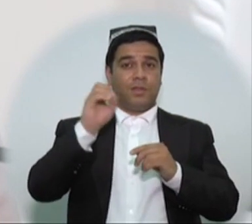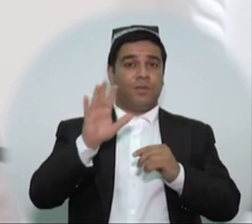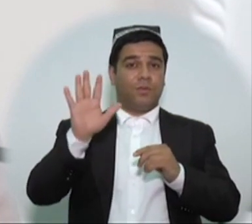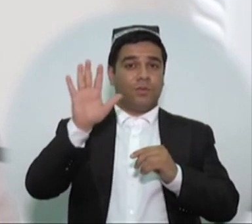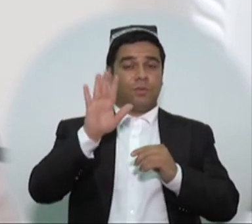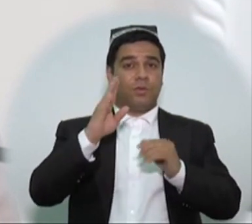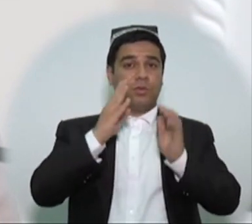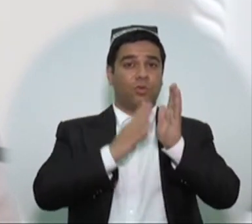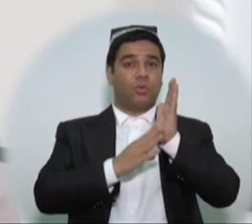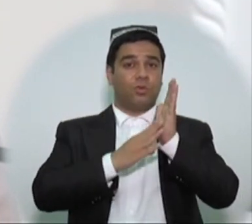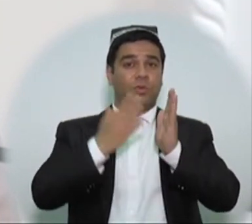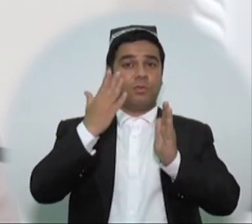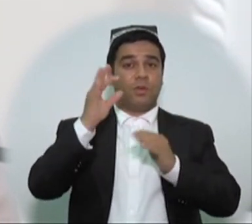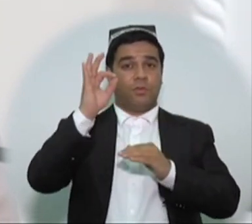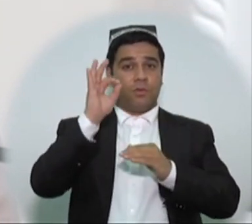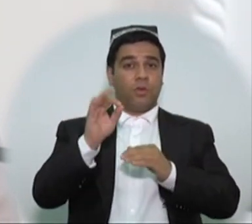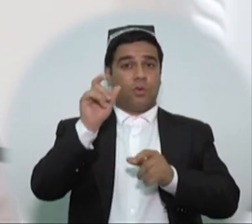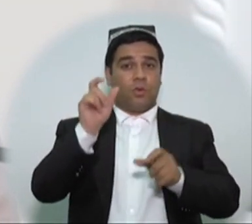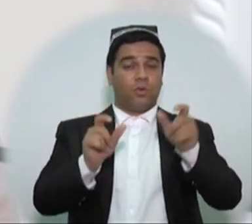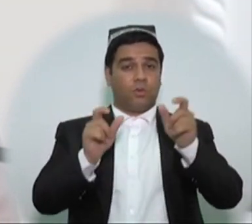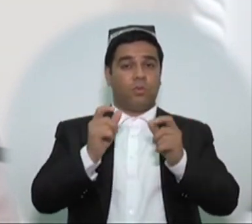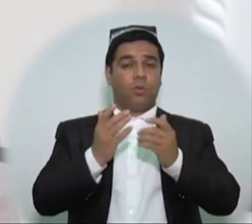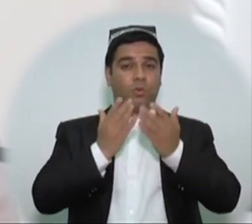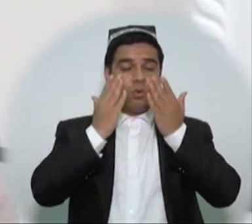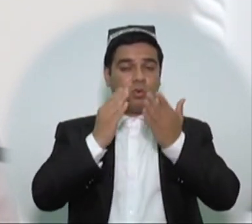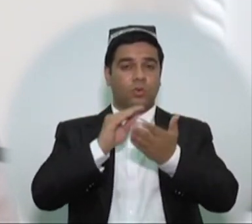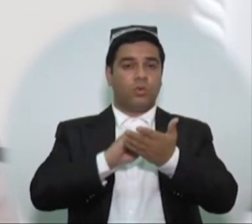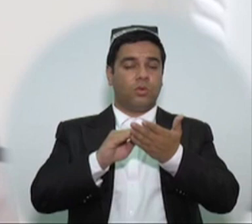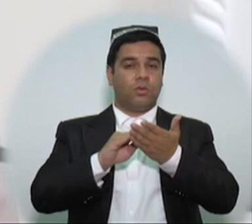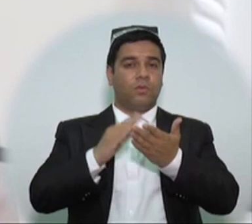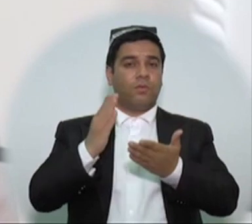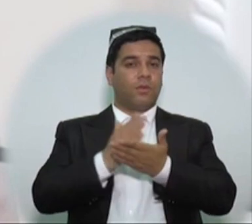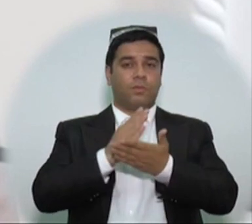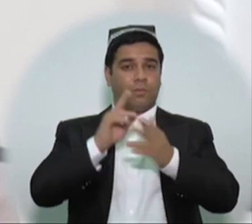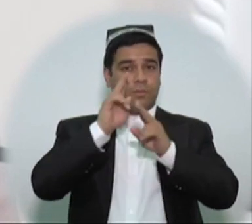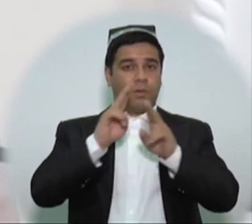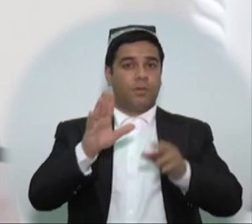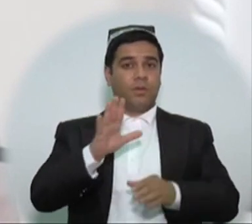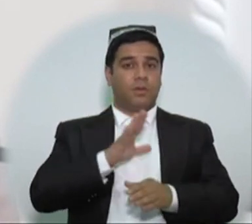Yevropani 95% odami o'qish yozishni mutlaqo bilmas edi.